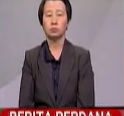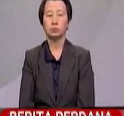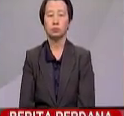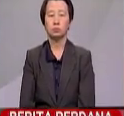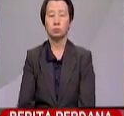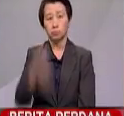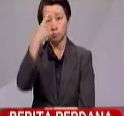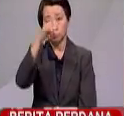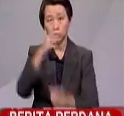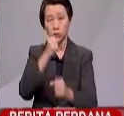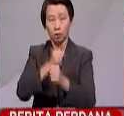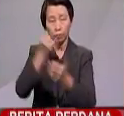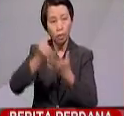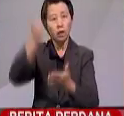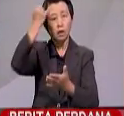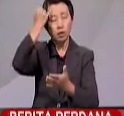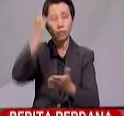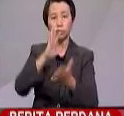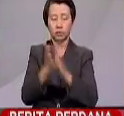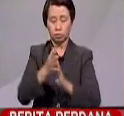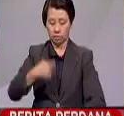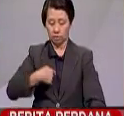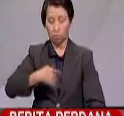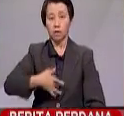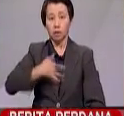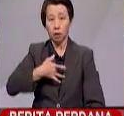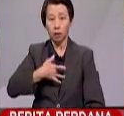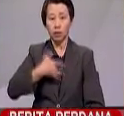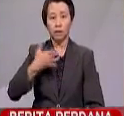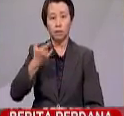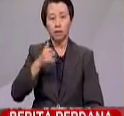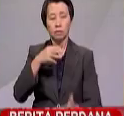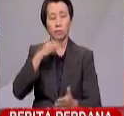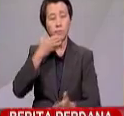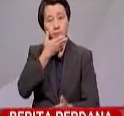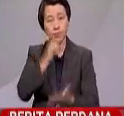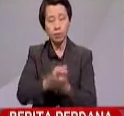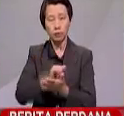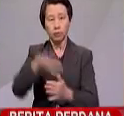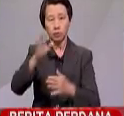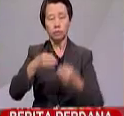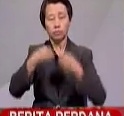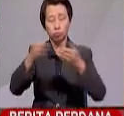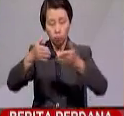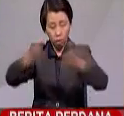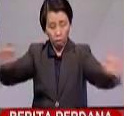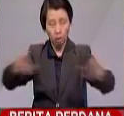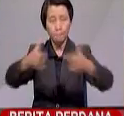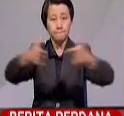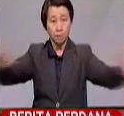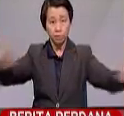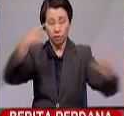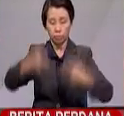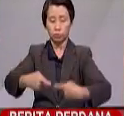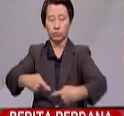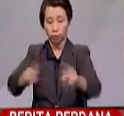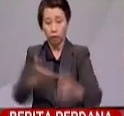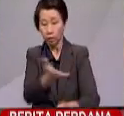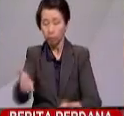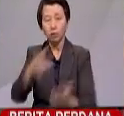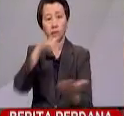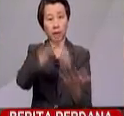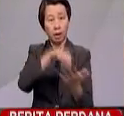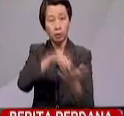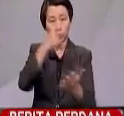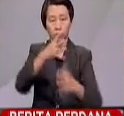Dan untuk dapat pengetahuan. Jadi saya rasa dia sebenarnya model itu akan lebih membuka luas lagi peluang pelajar